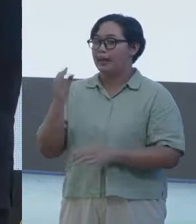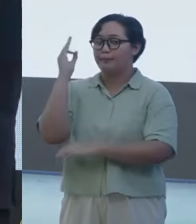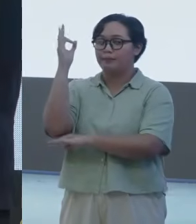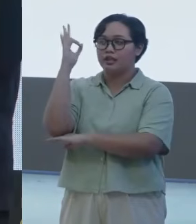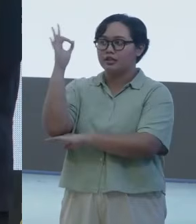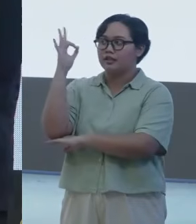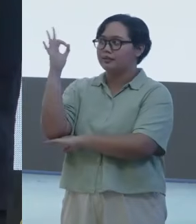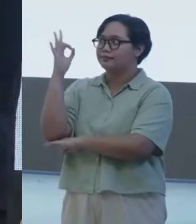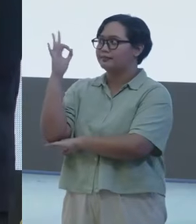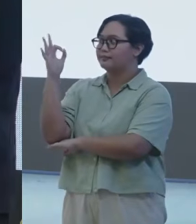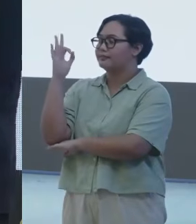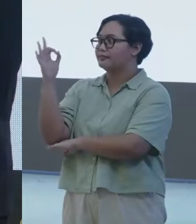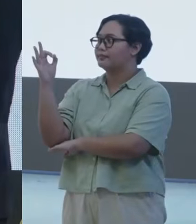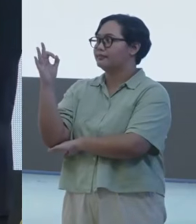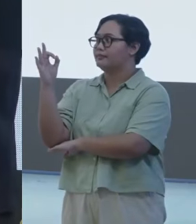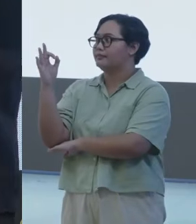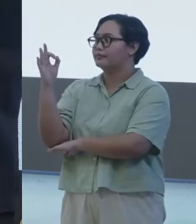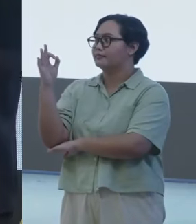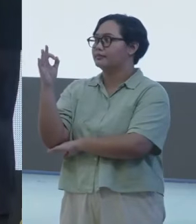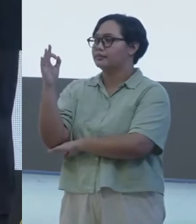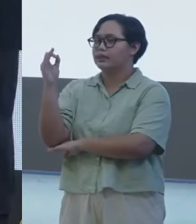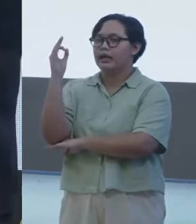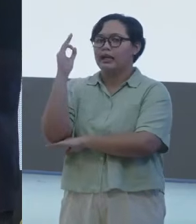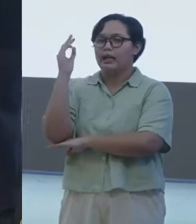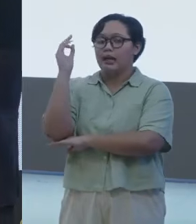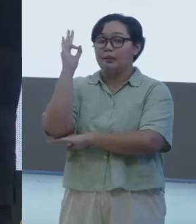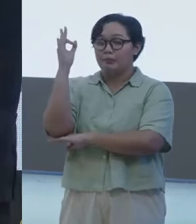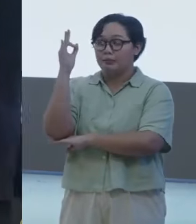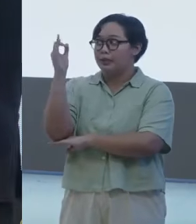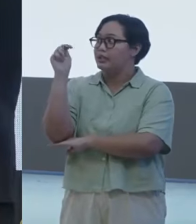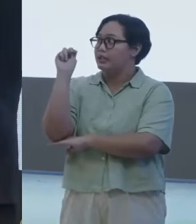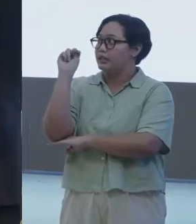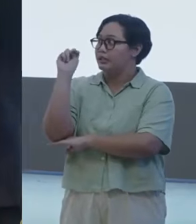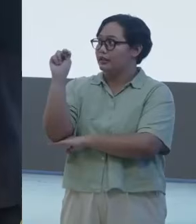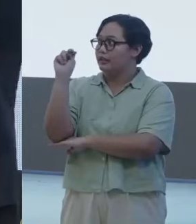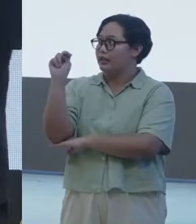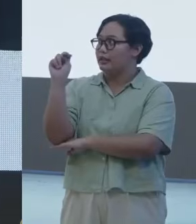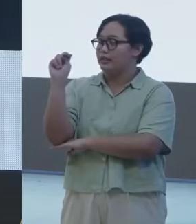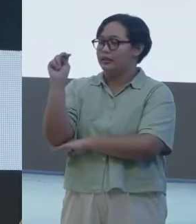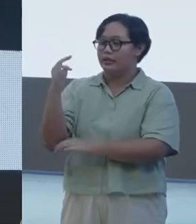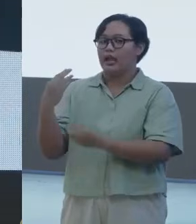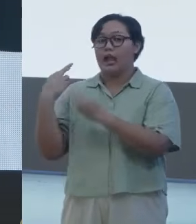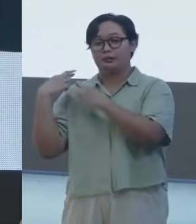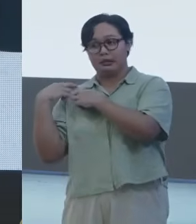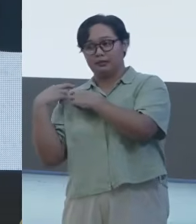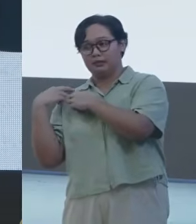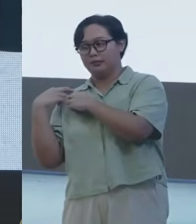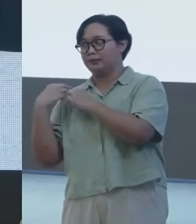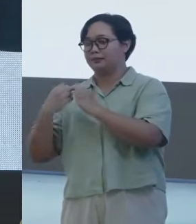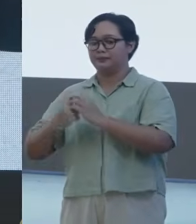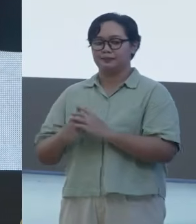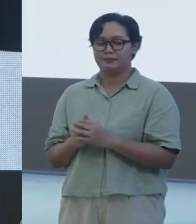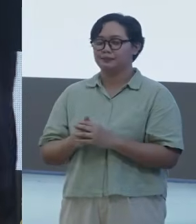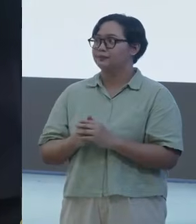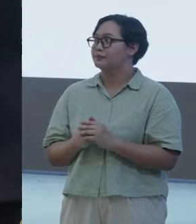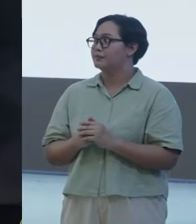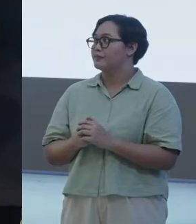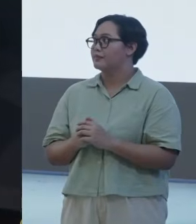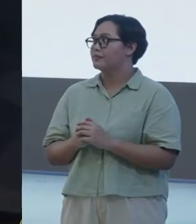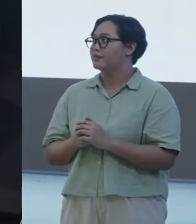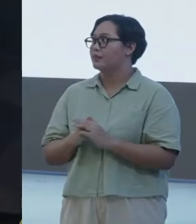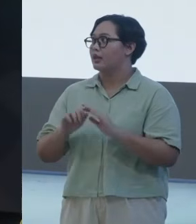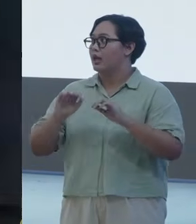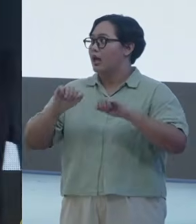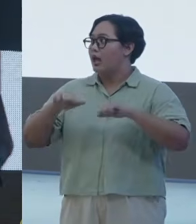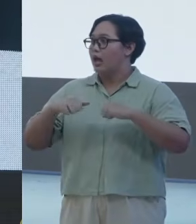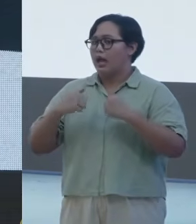Preaching ang kailangan with which I have been entrusted. Yun ang kanyang methodology. Paano niya gagawin ang